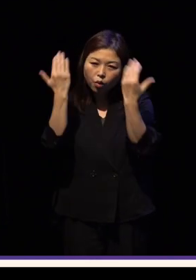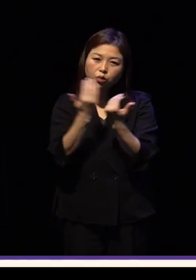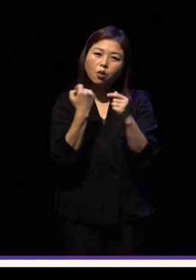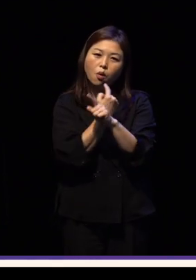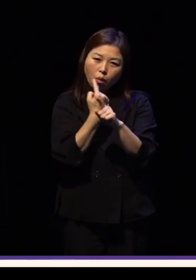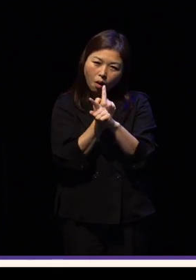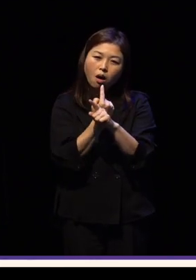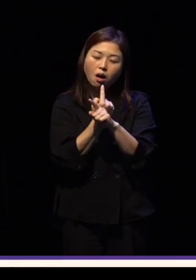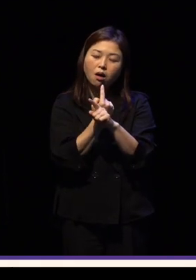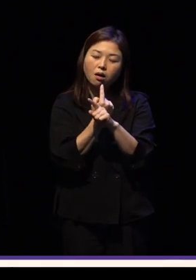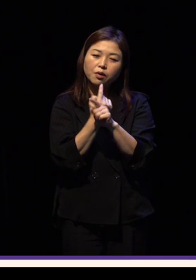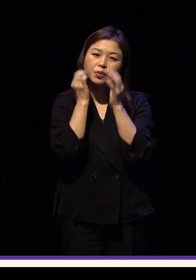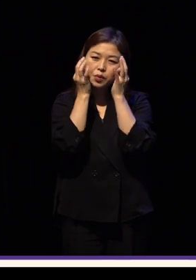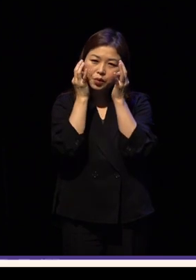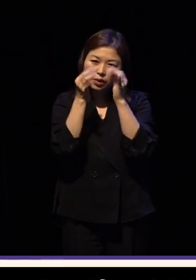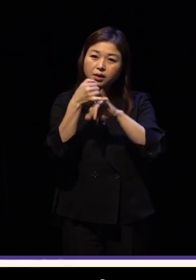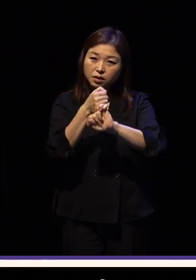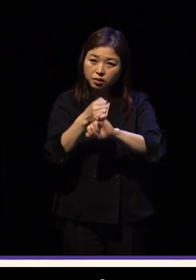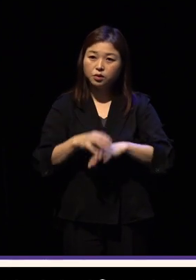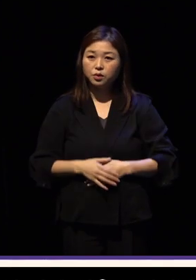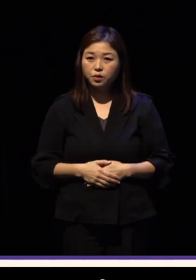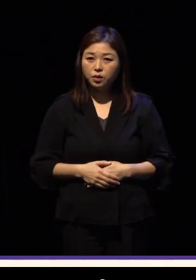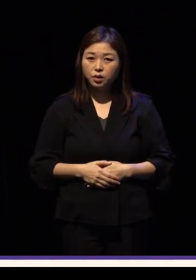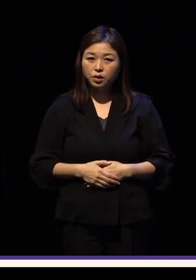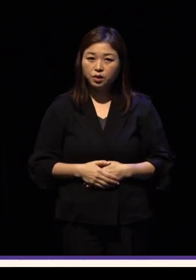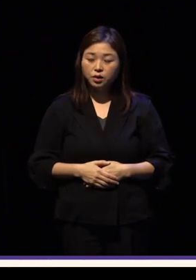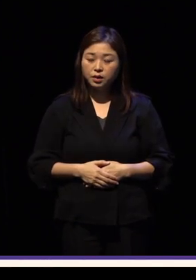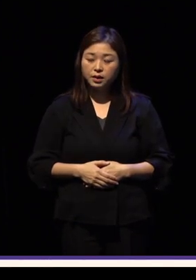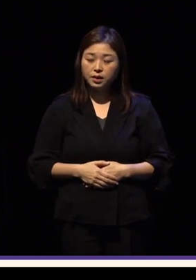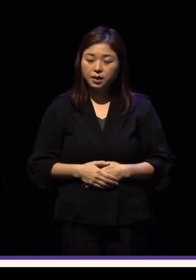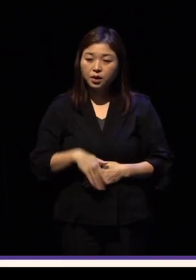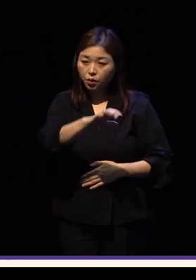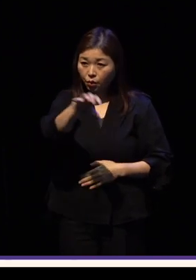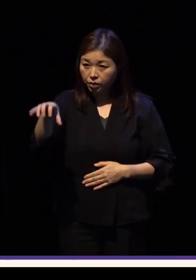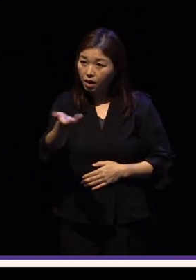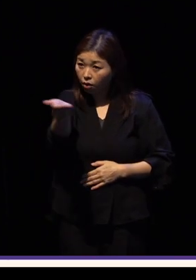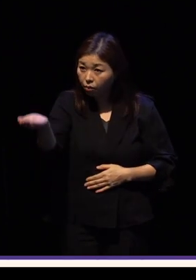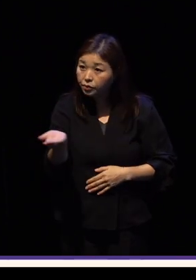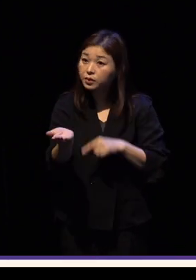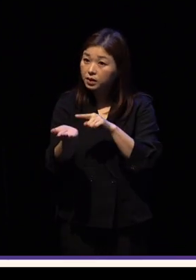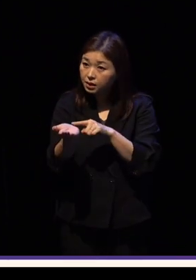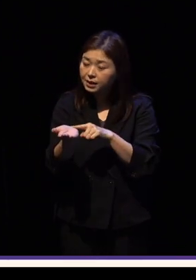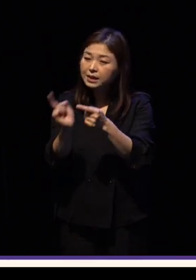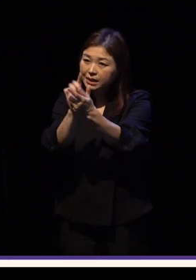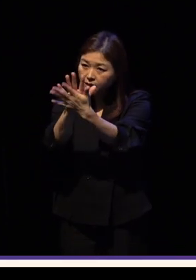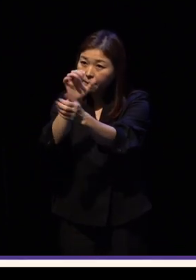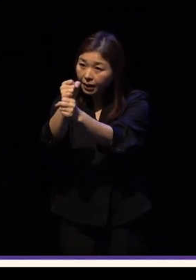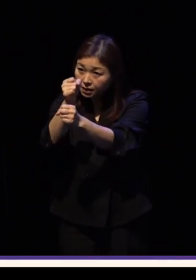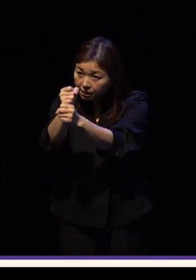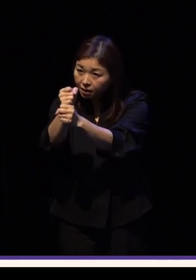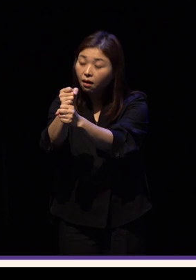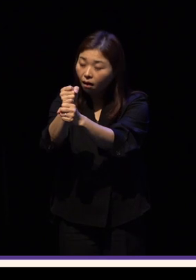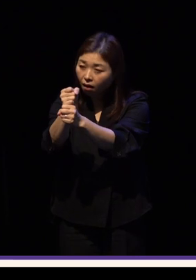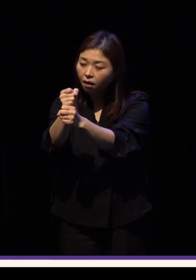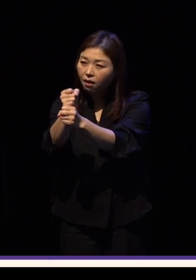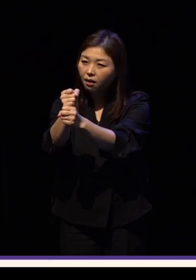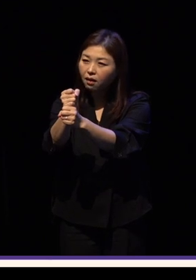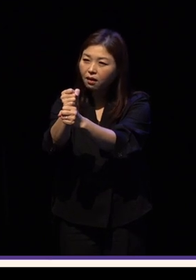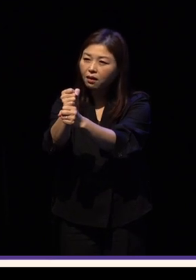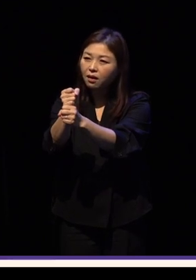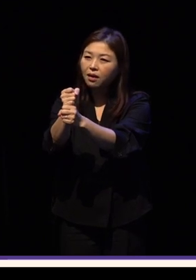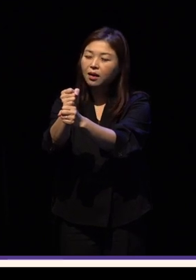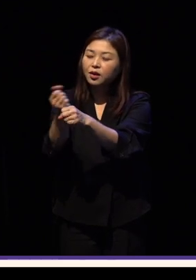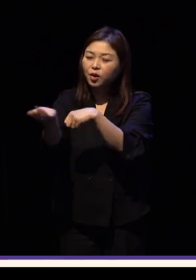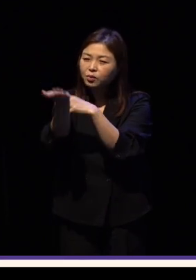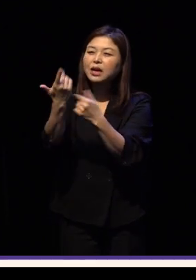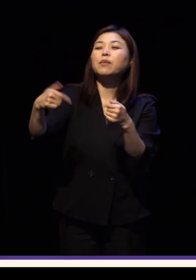생각입니다. 그래서 늘 현장에서 여러분들과 함께 만들어가는 것을 원칙으로 하겠다 하는 말씀을